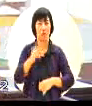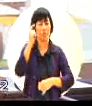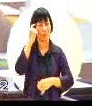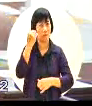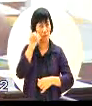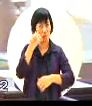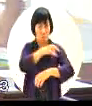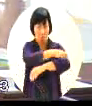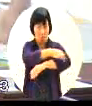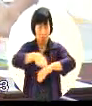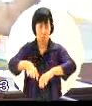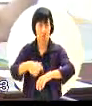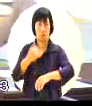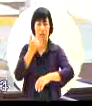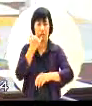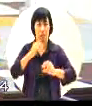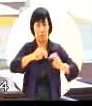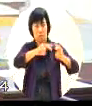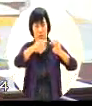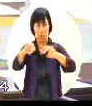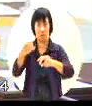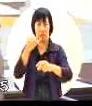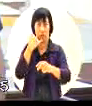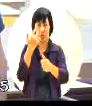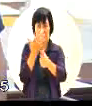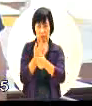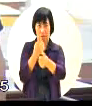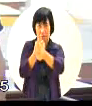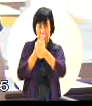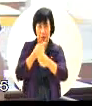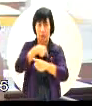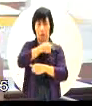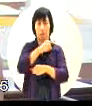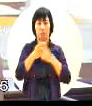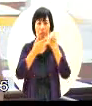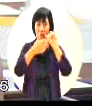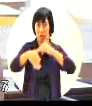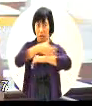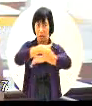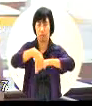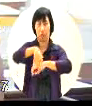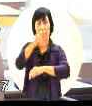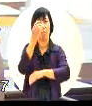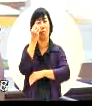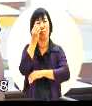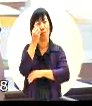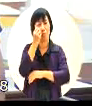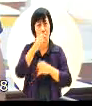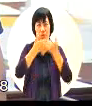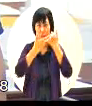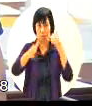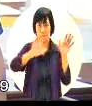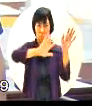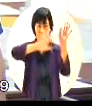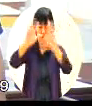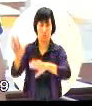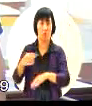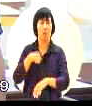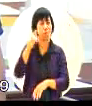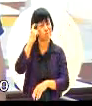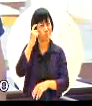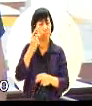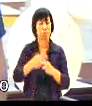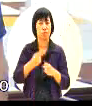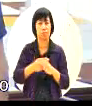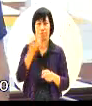体要起来，咱要出入去海景遐吼，海景遐吼，啊，看海景，我相信会较水吼。